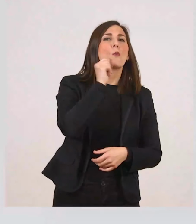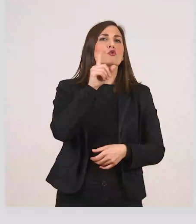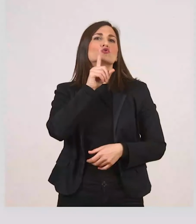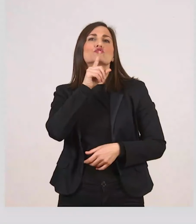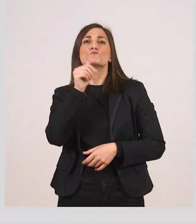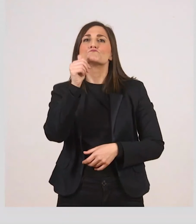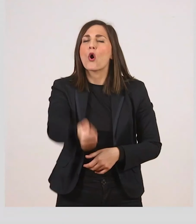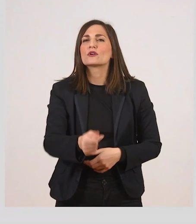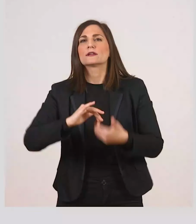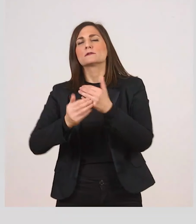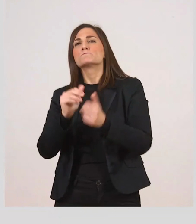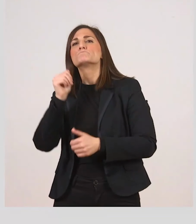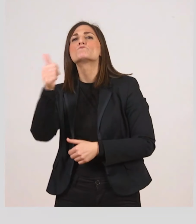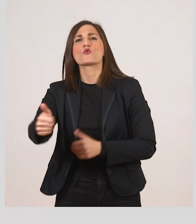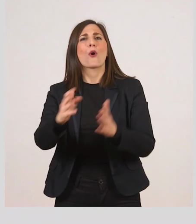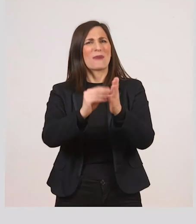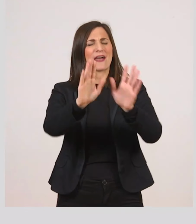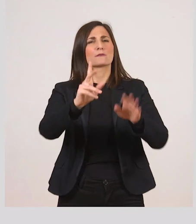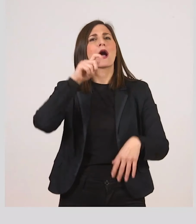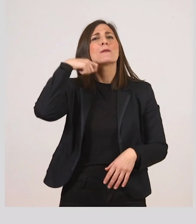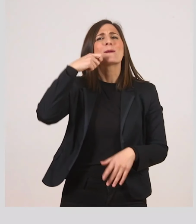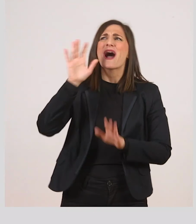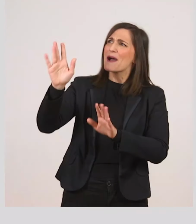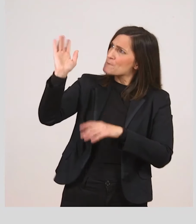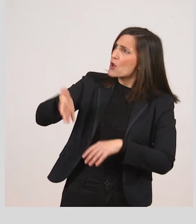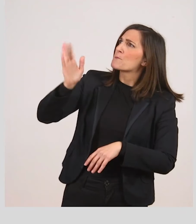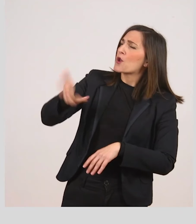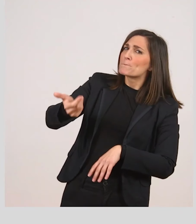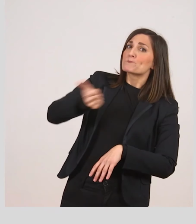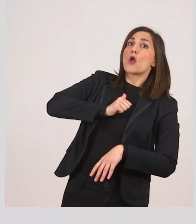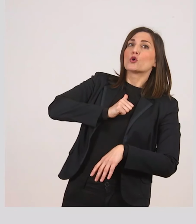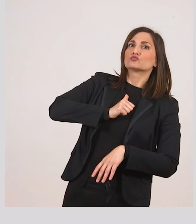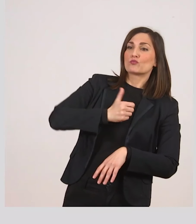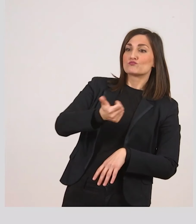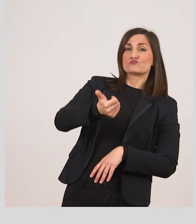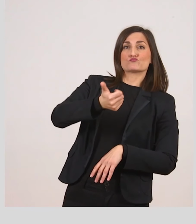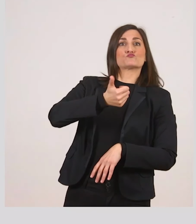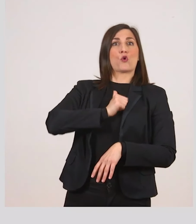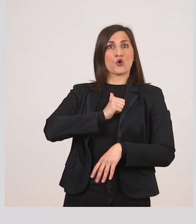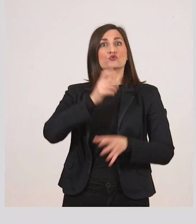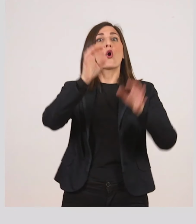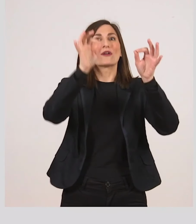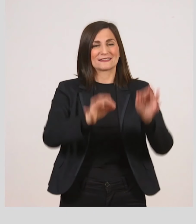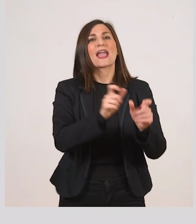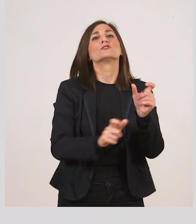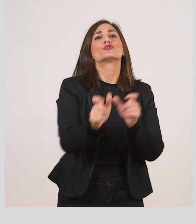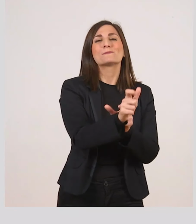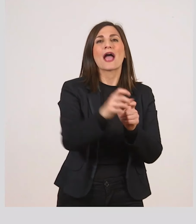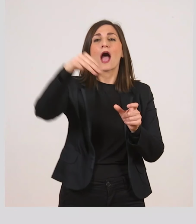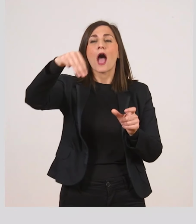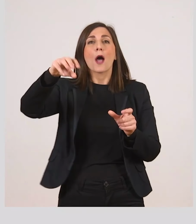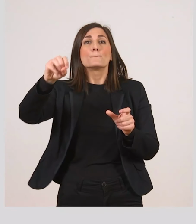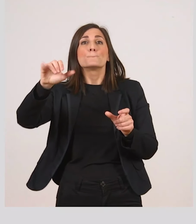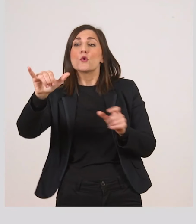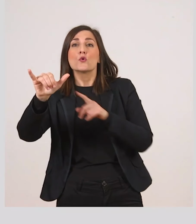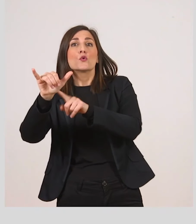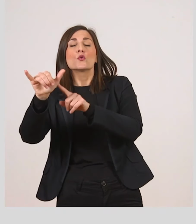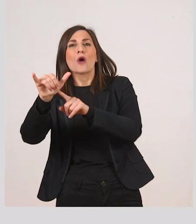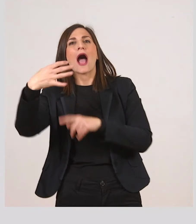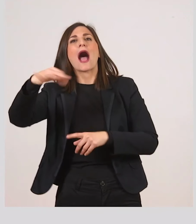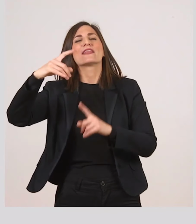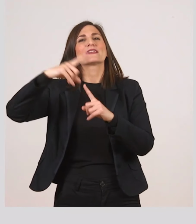Παράδειγμα, μαμά, μπορώ και μόνος μου. Το μόνος μου είναι οριστική αντωνυμία και συνοδεύεται από τον αδύνατο τύπο της προσωπικής